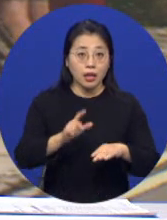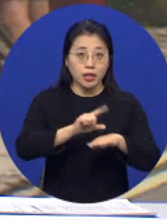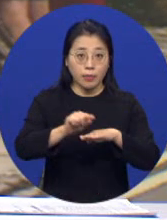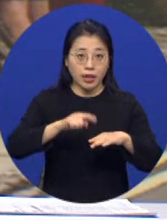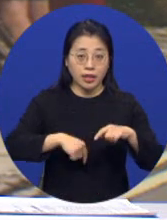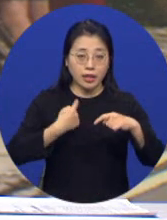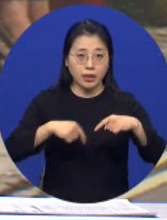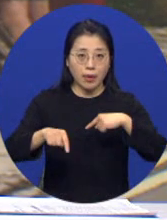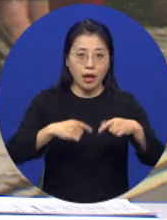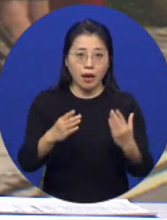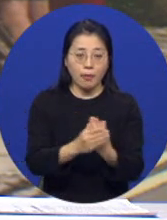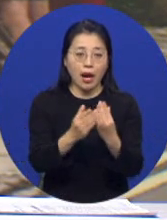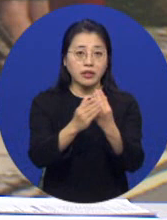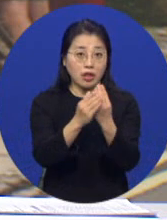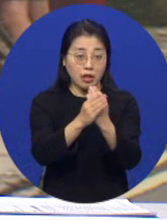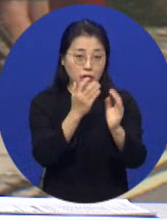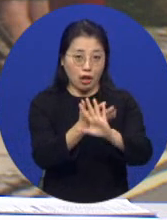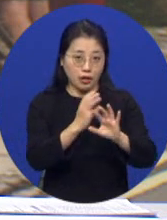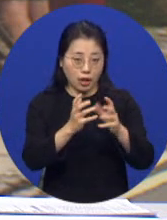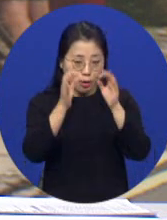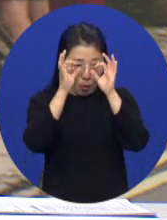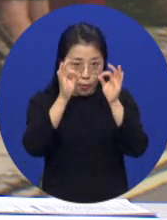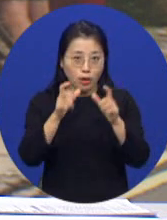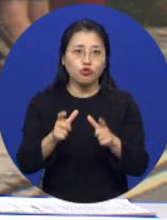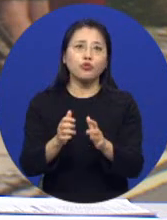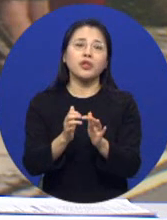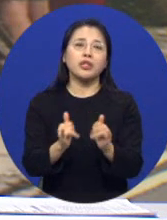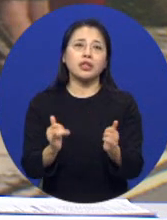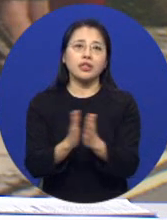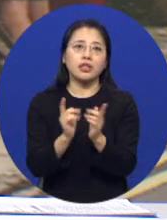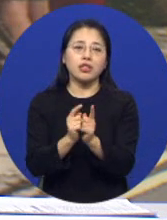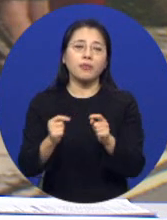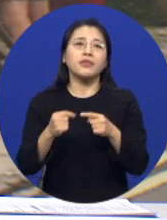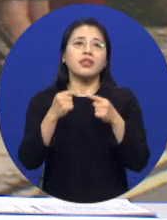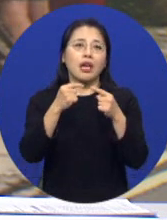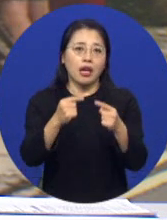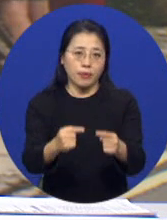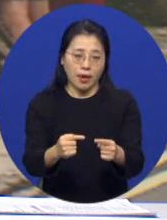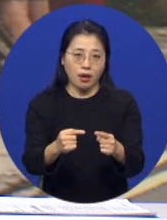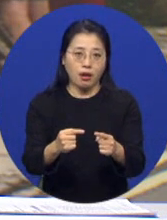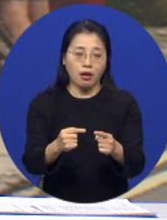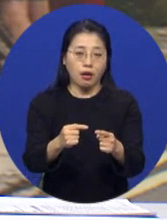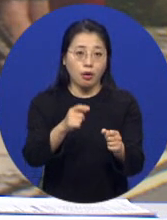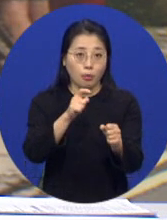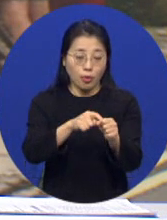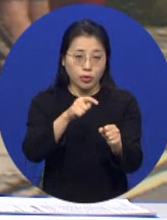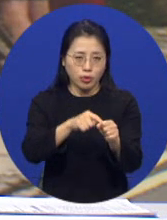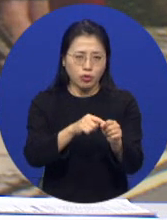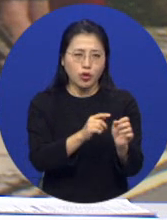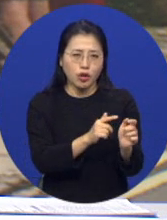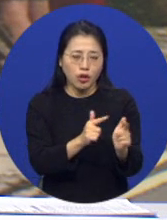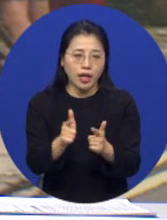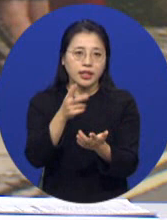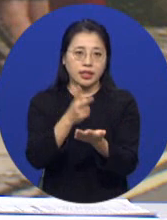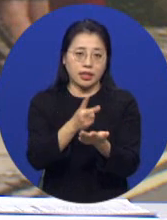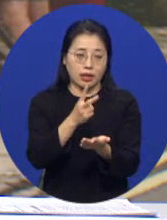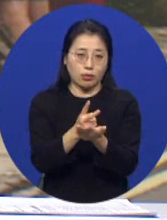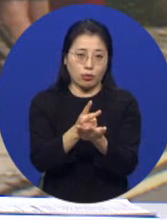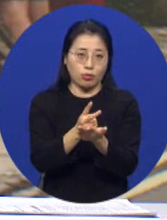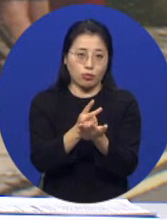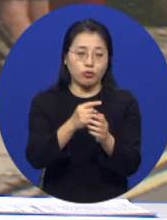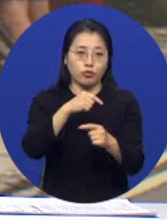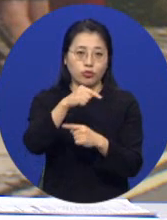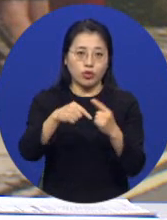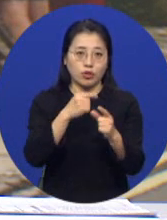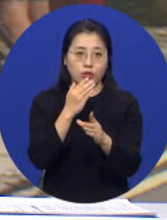지방자치가 발달한 선진국에서는 주민들의 직접 참여를 통한 주민자치를 구현하기 위해 다양한 제도를 시행하고